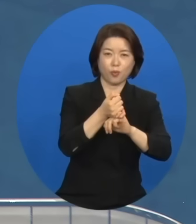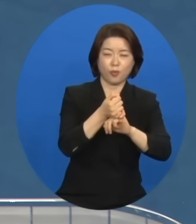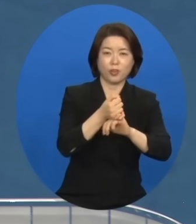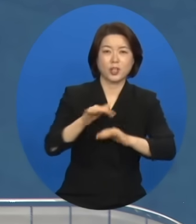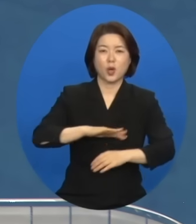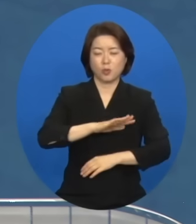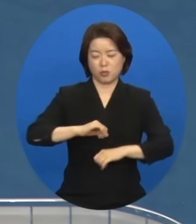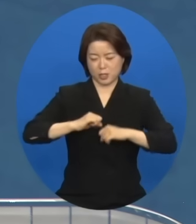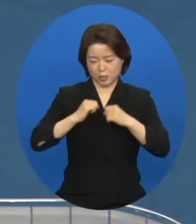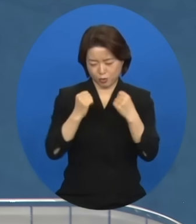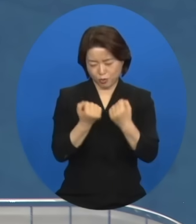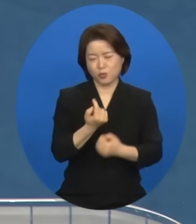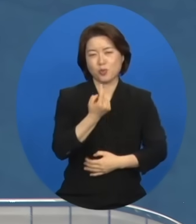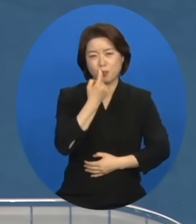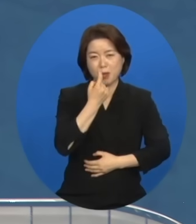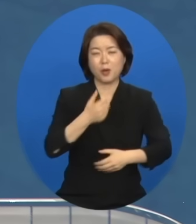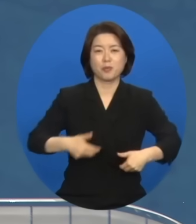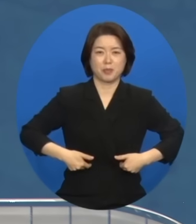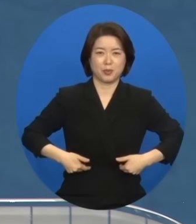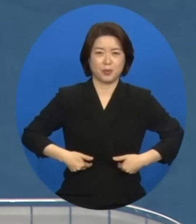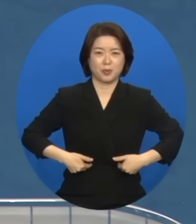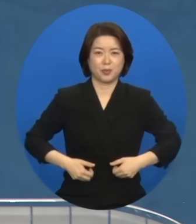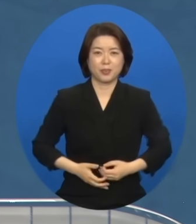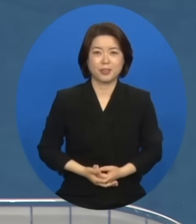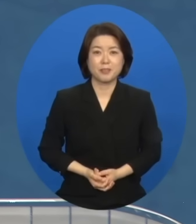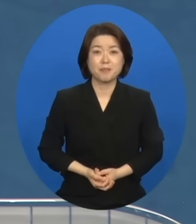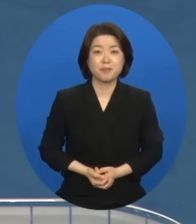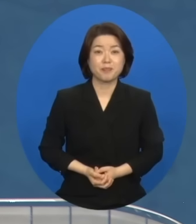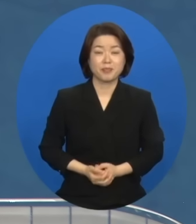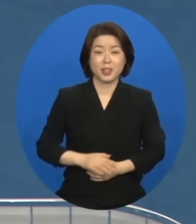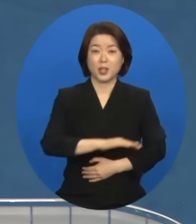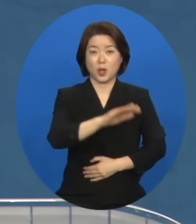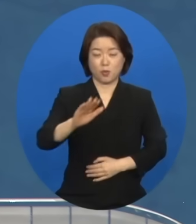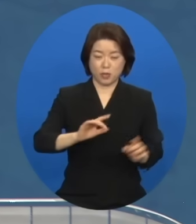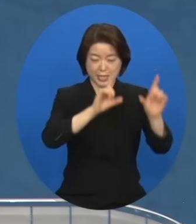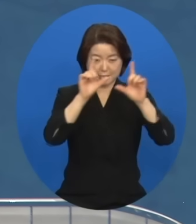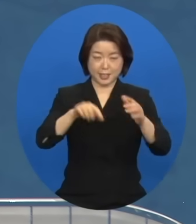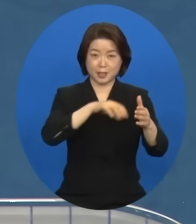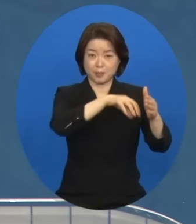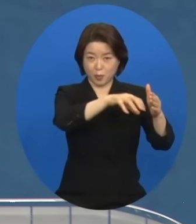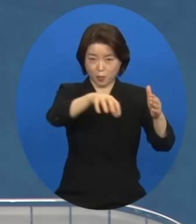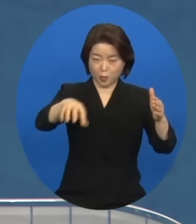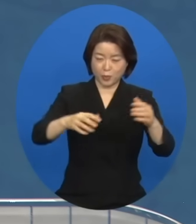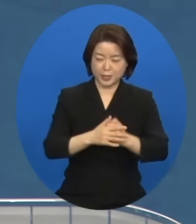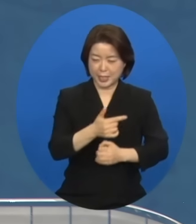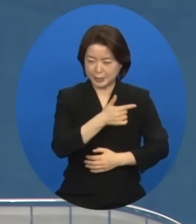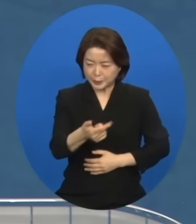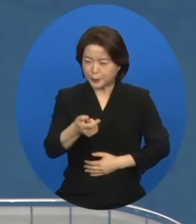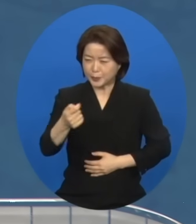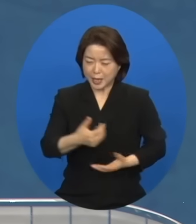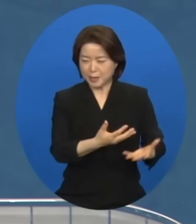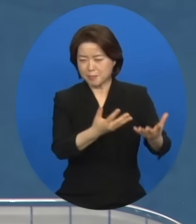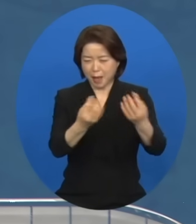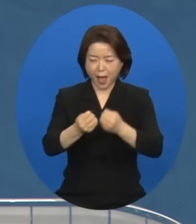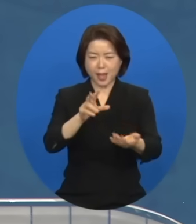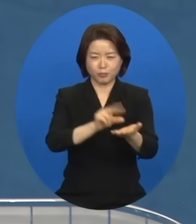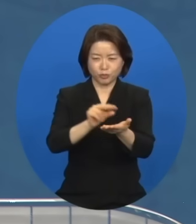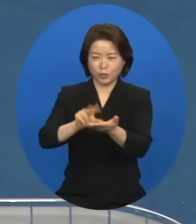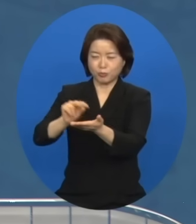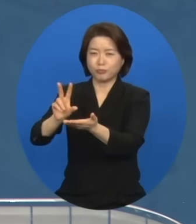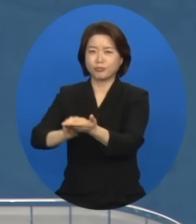우리가 순종을 배워야 하는 겁니다. 그래서 우리의 삶 속에 크고 작은 많은 문제들이 있는